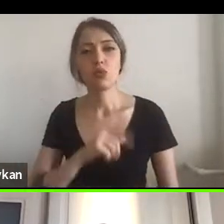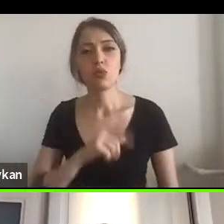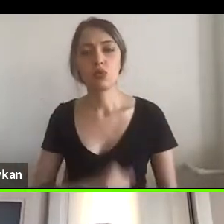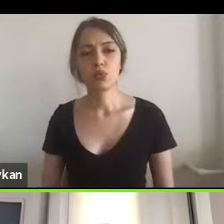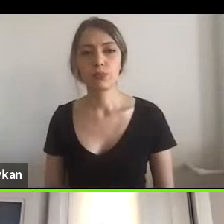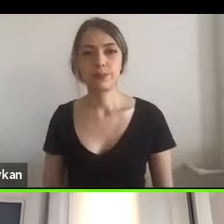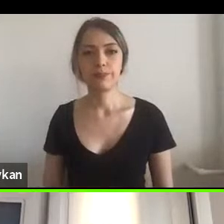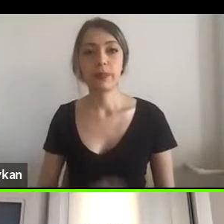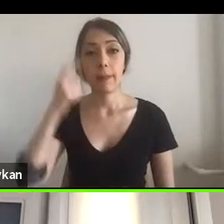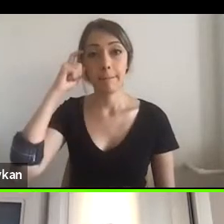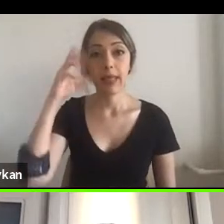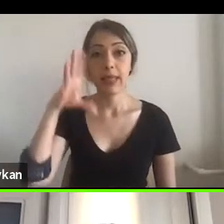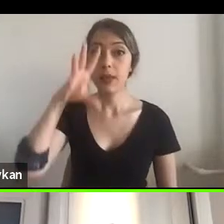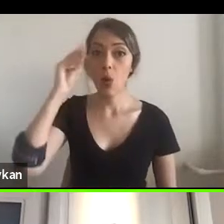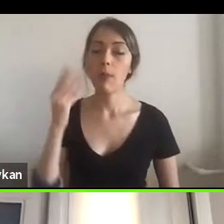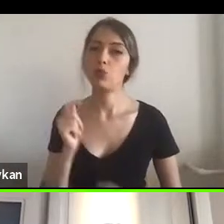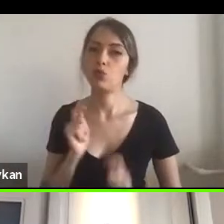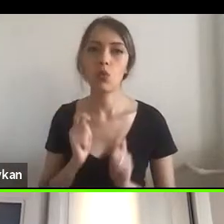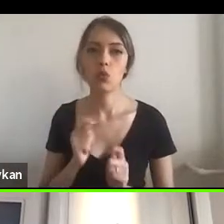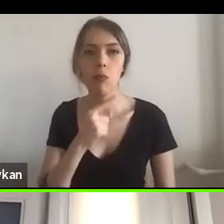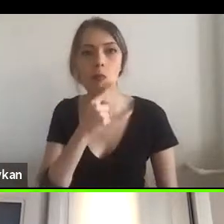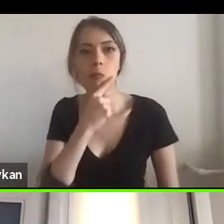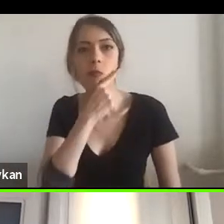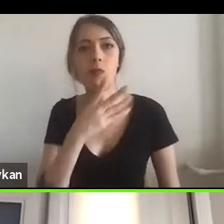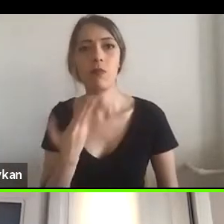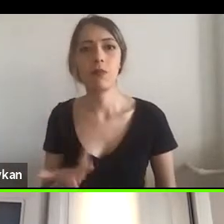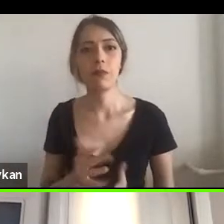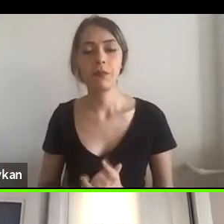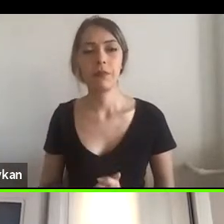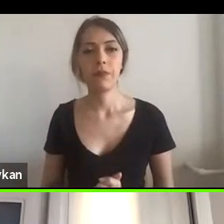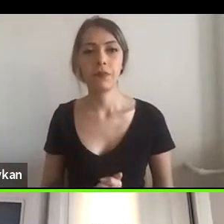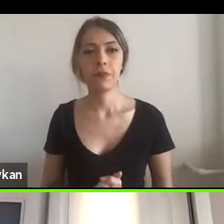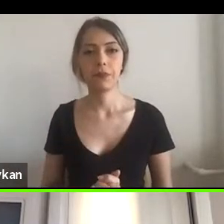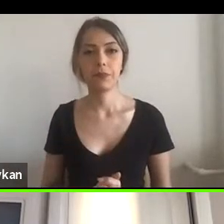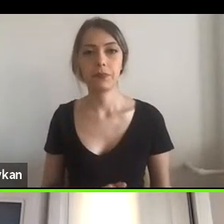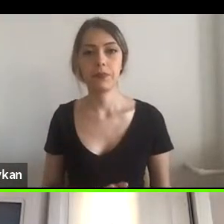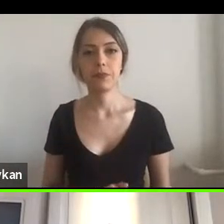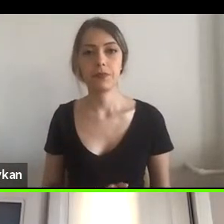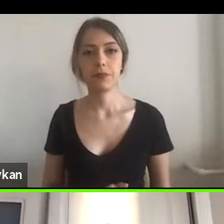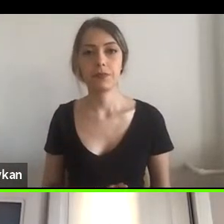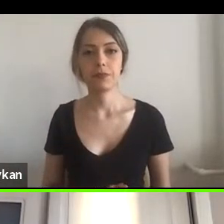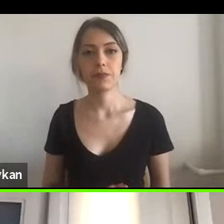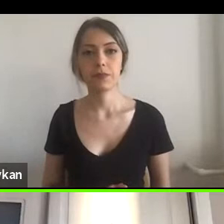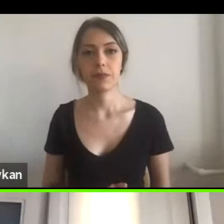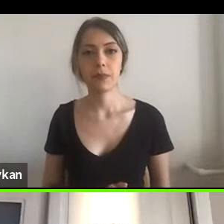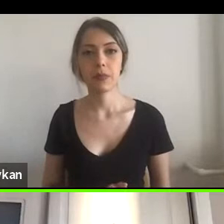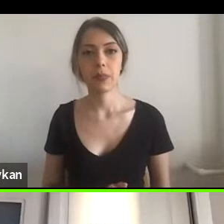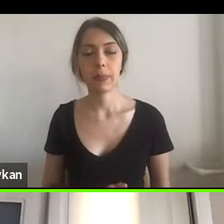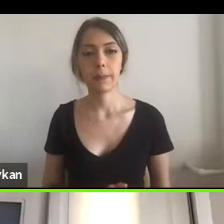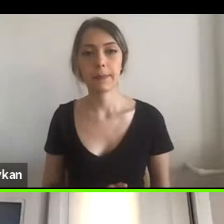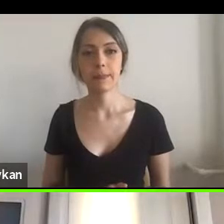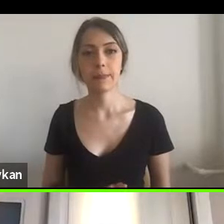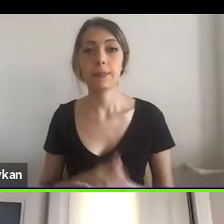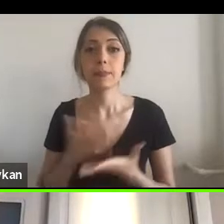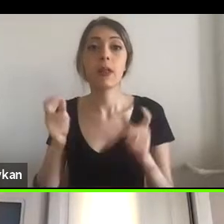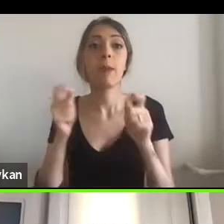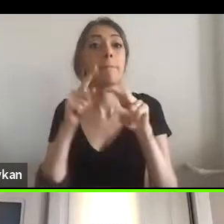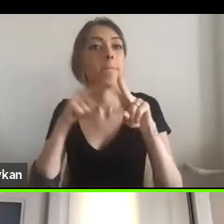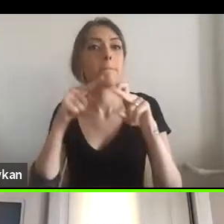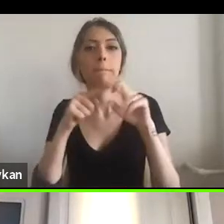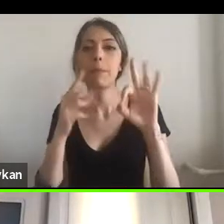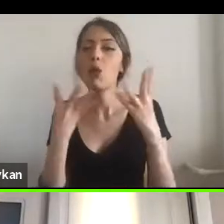bilgi edinmeyi çok zorlaştıran ve de onun üstüne koyulmasını çok zorlaştıran bir şey. Tabii burada barolar çok